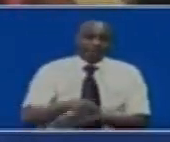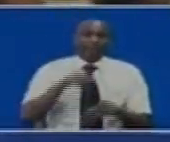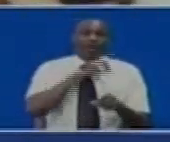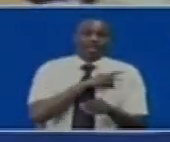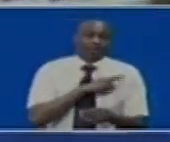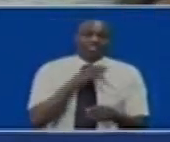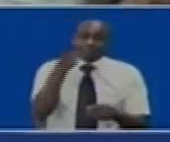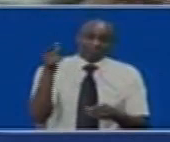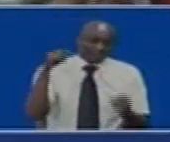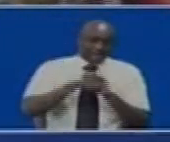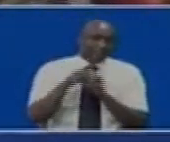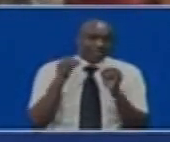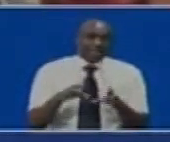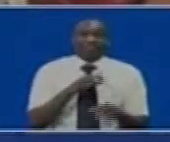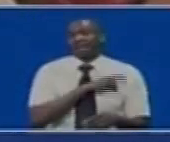hilo.